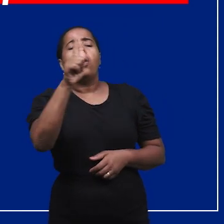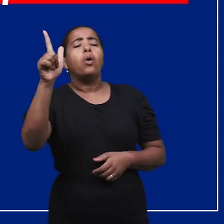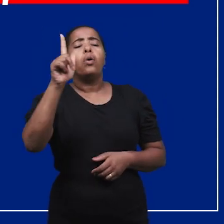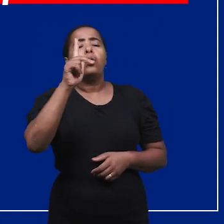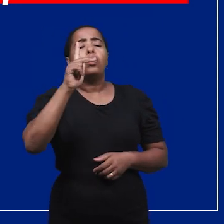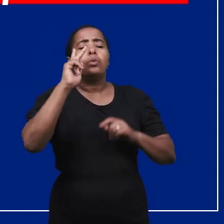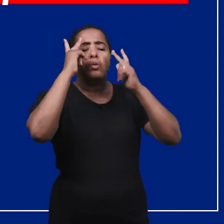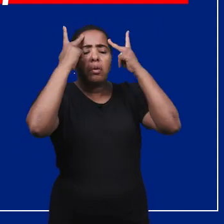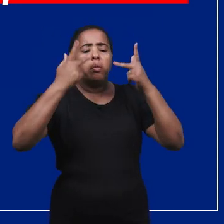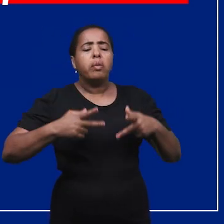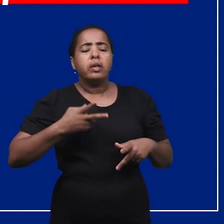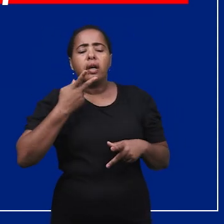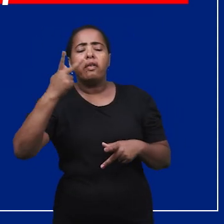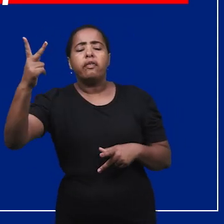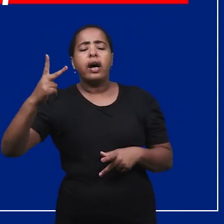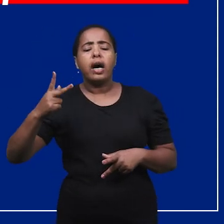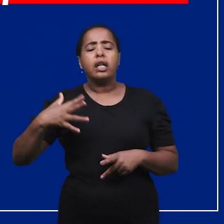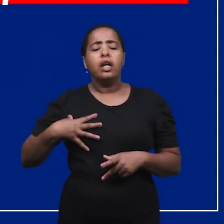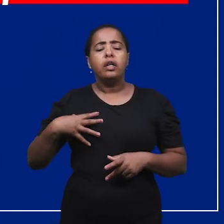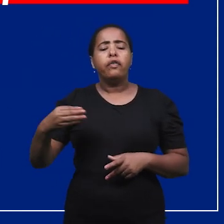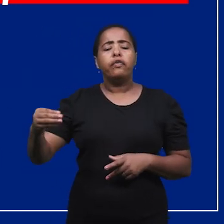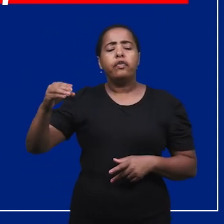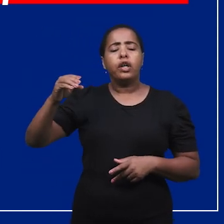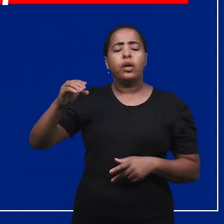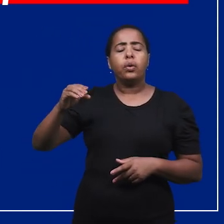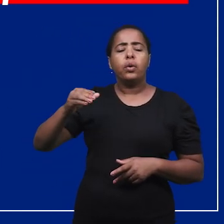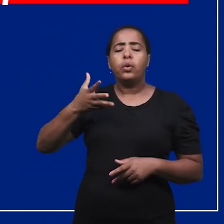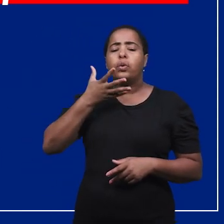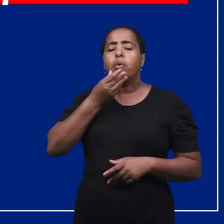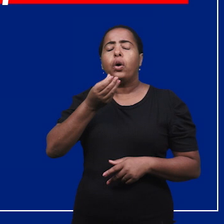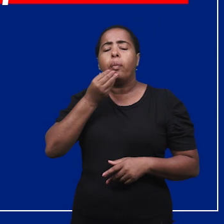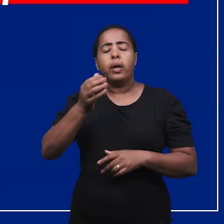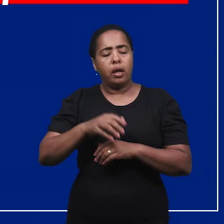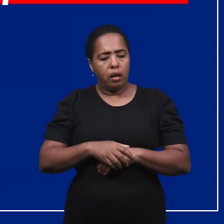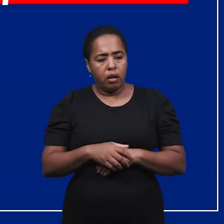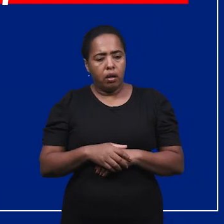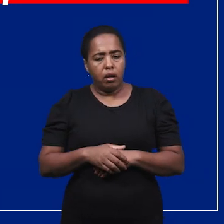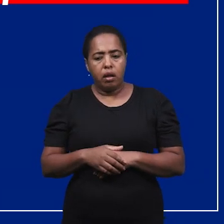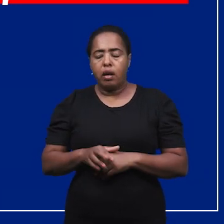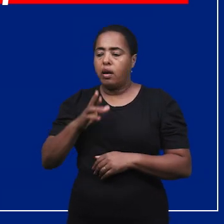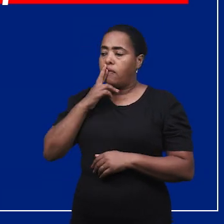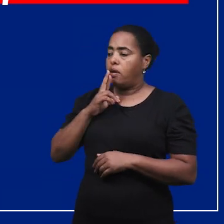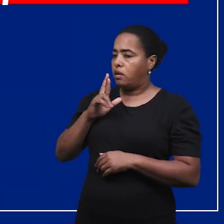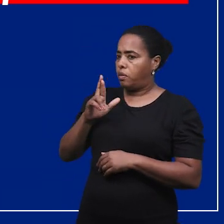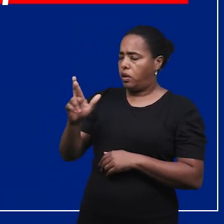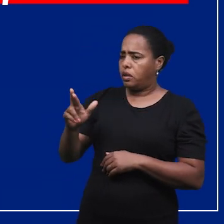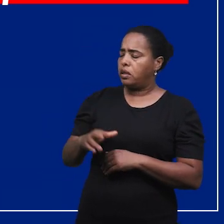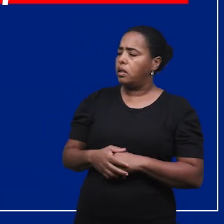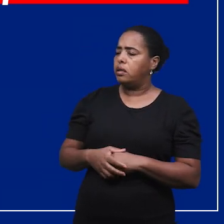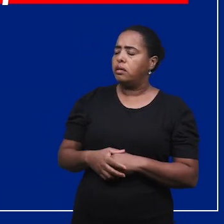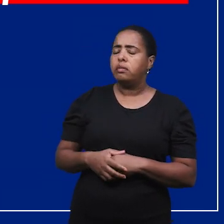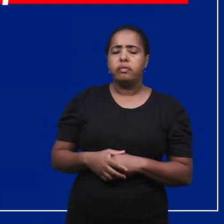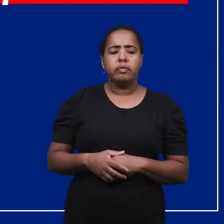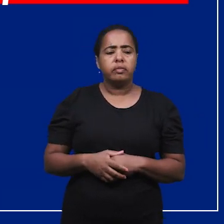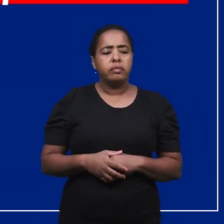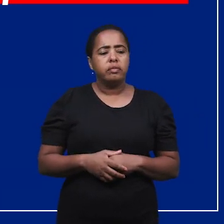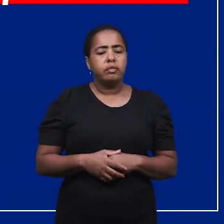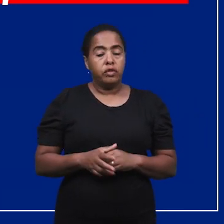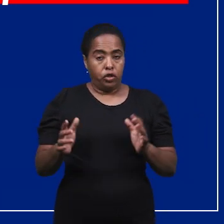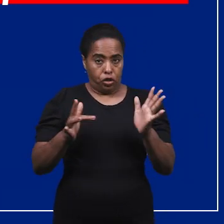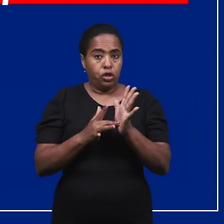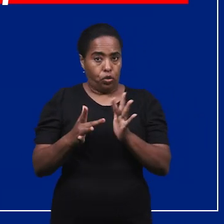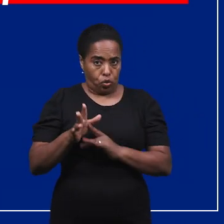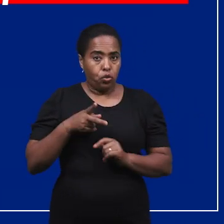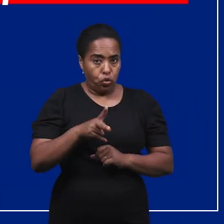que dites les hommes être le Fils de l'homme? C'est la question que Jésus a posée. Ils ont répondu. Et vous?